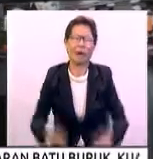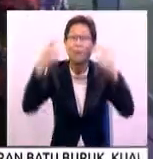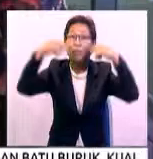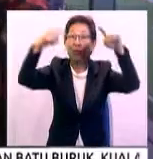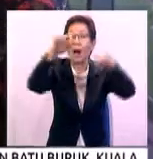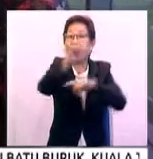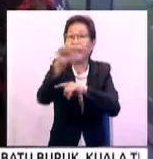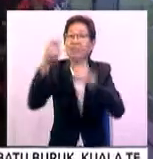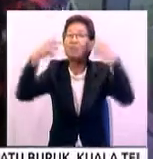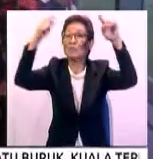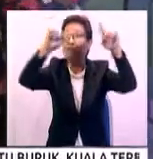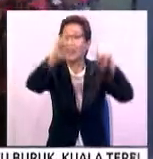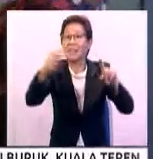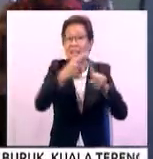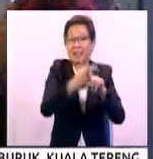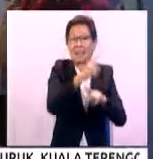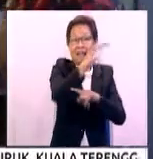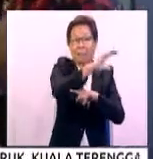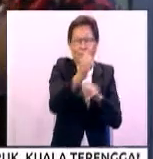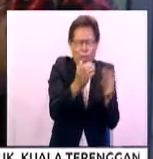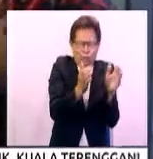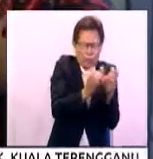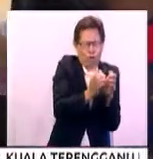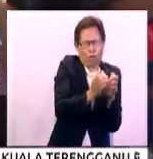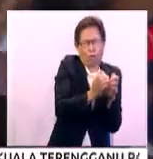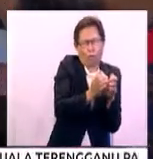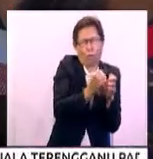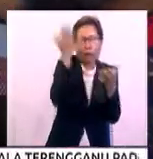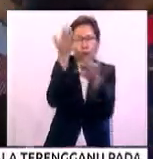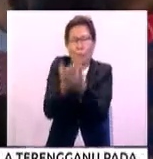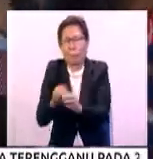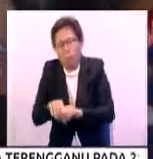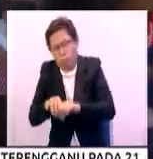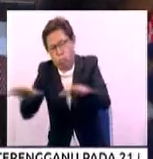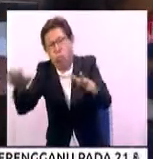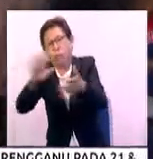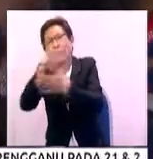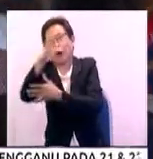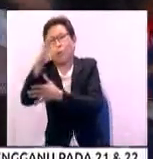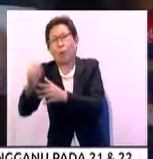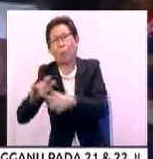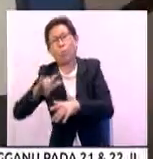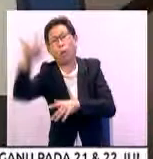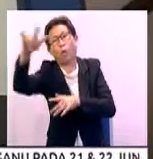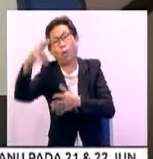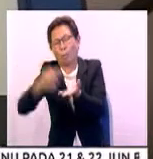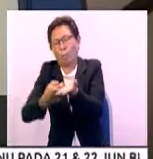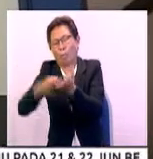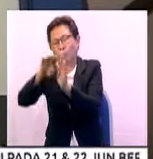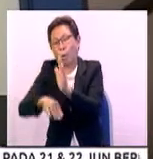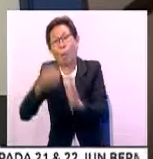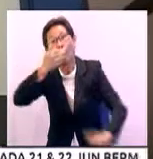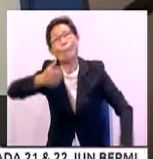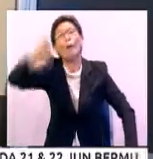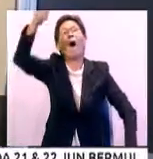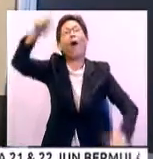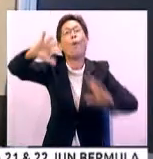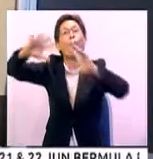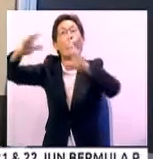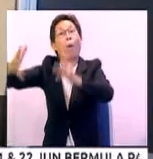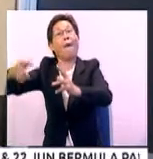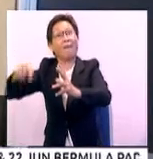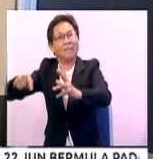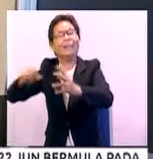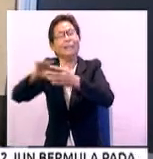Pencapaian Air Asia daripada sebuah syarikat kecil sehingga berkembang menjadi syarikat penerbangan tambang rendah terbaik dunia